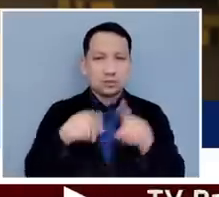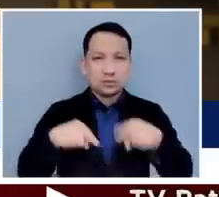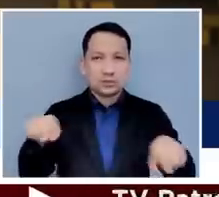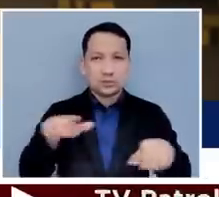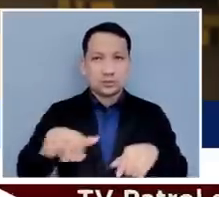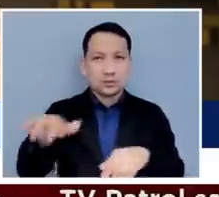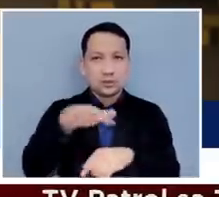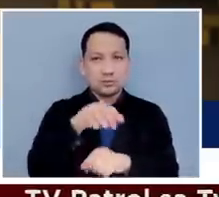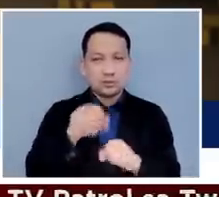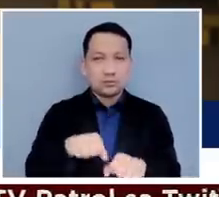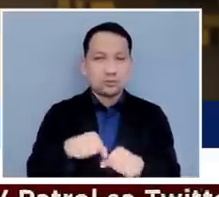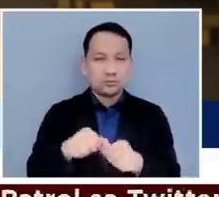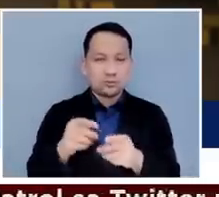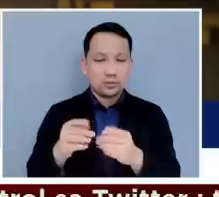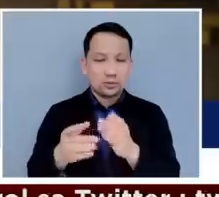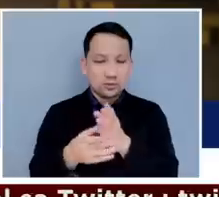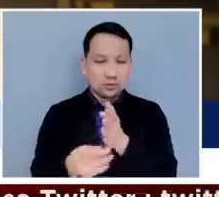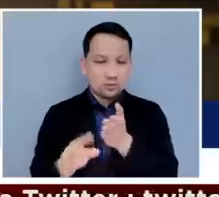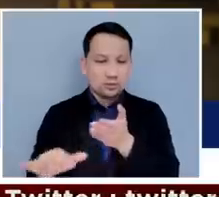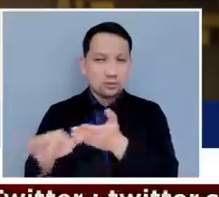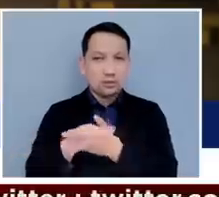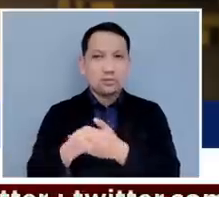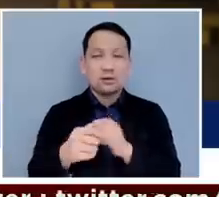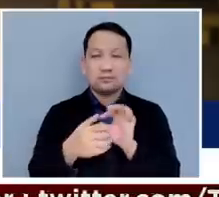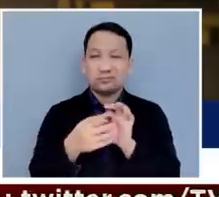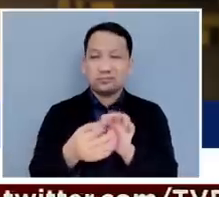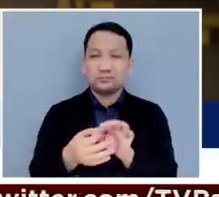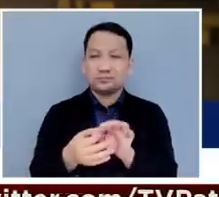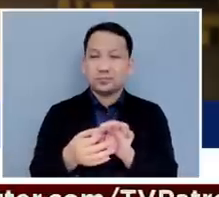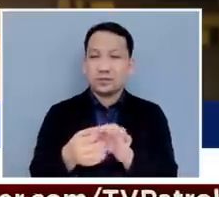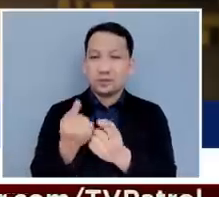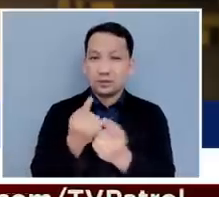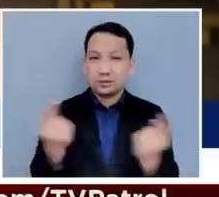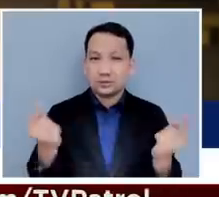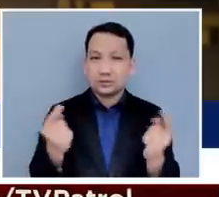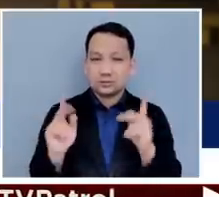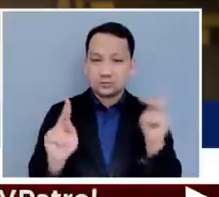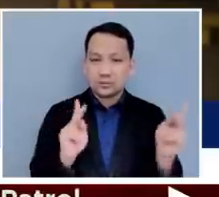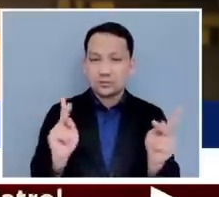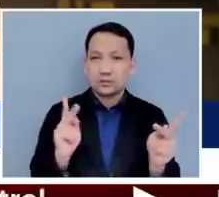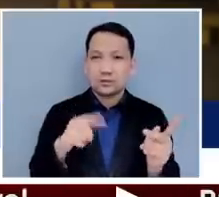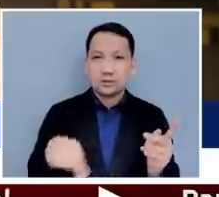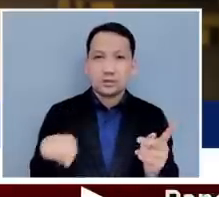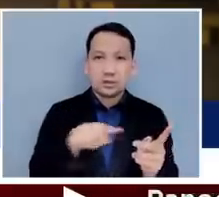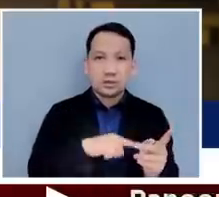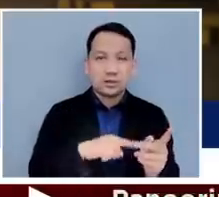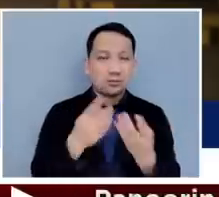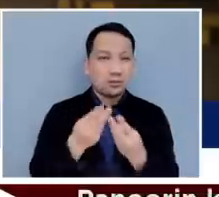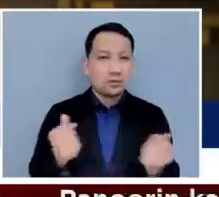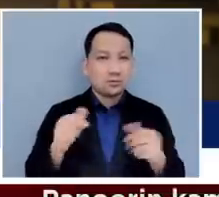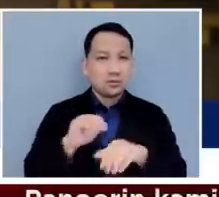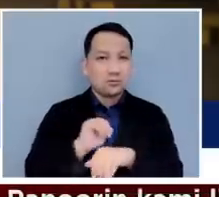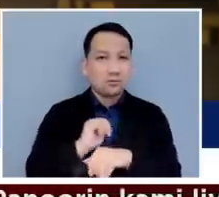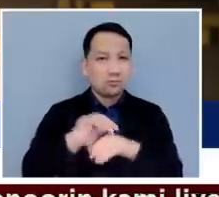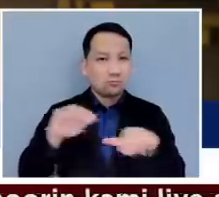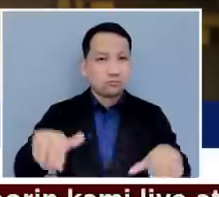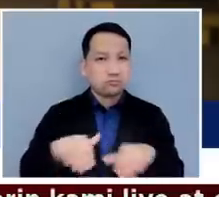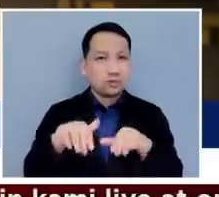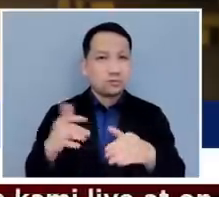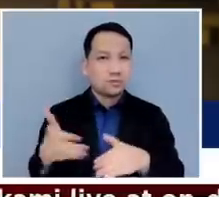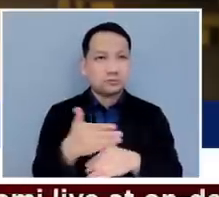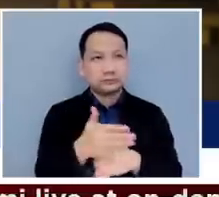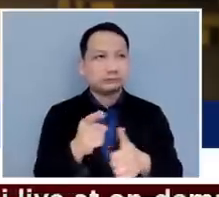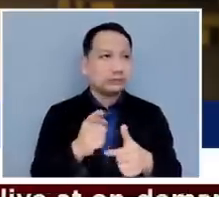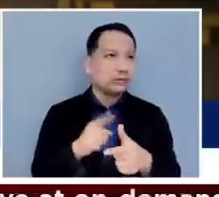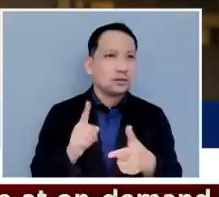na apektado ng oil spill. Bukod sa mga individual, mga residente at mga nawala ng kabuhayan, mga mangisda,